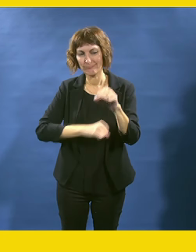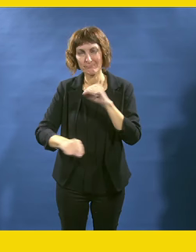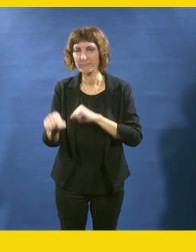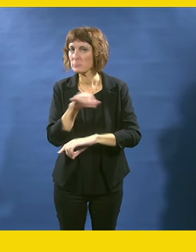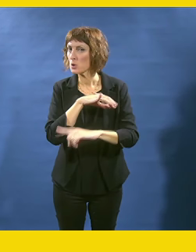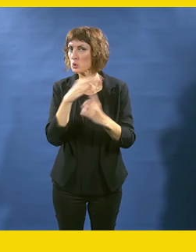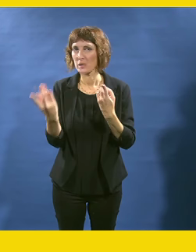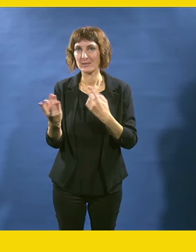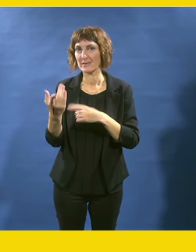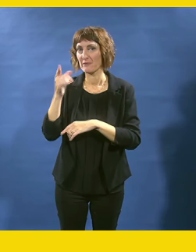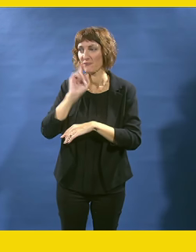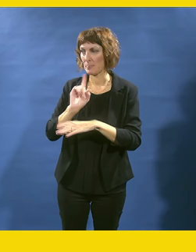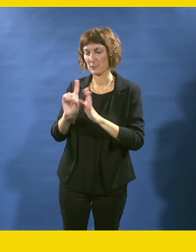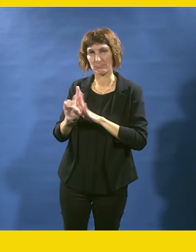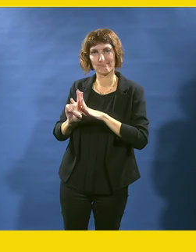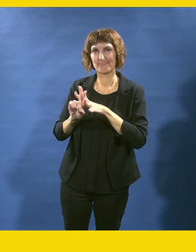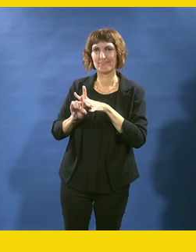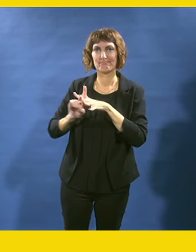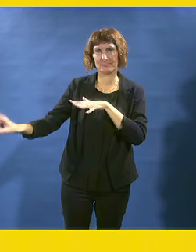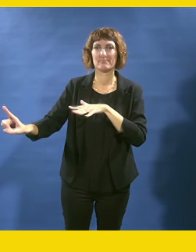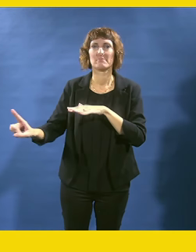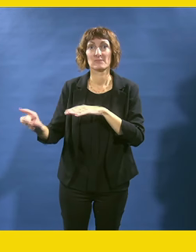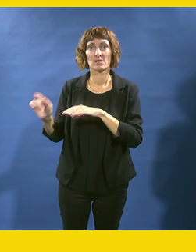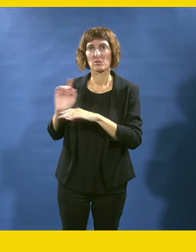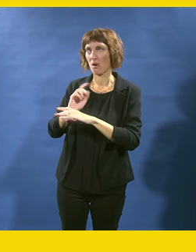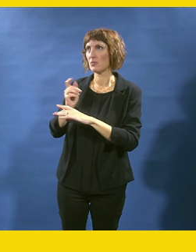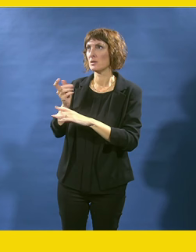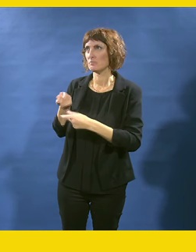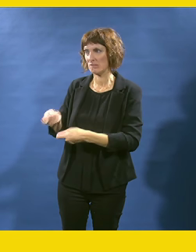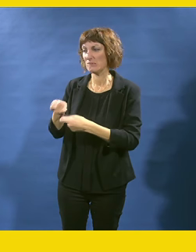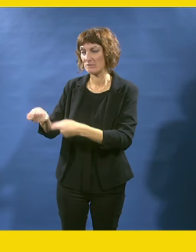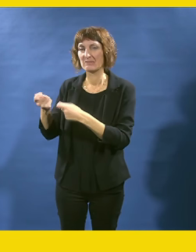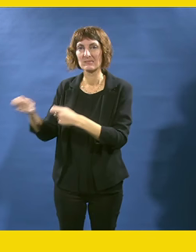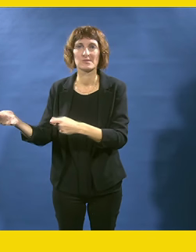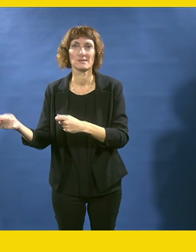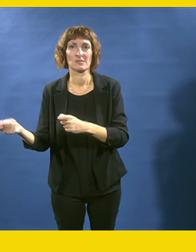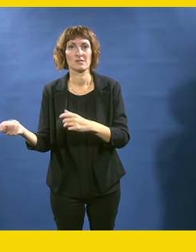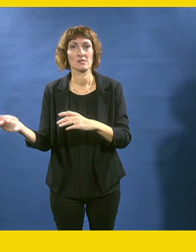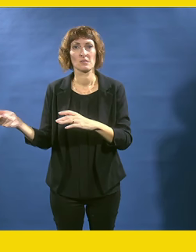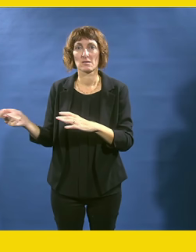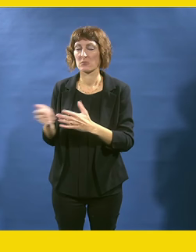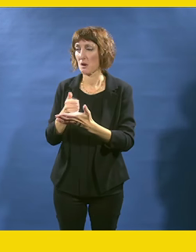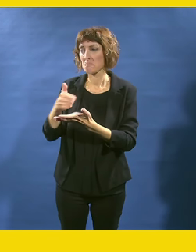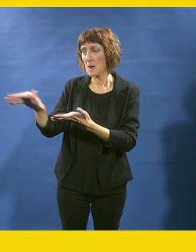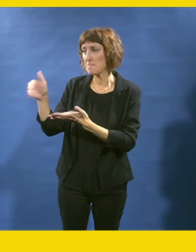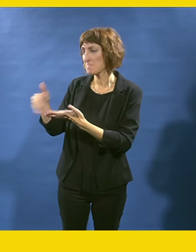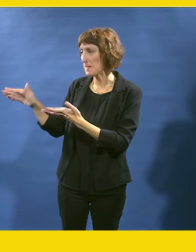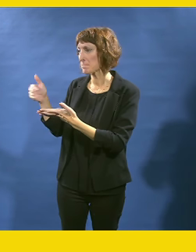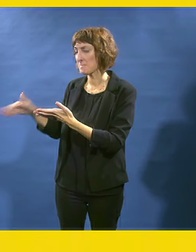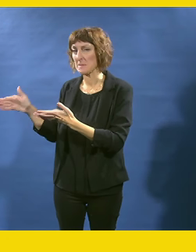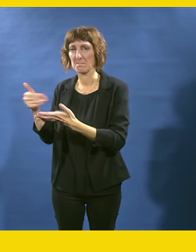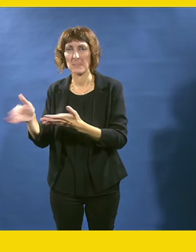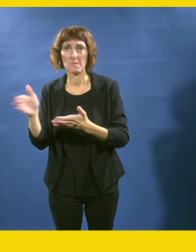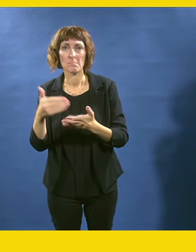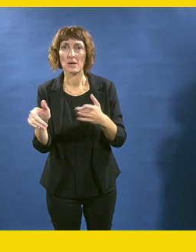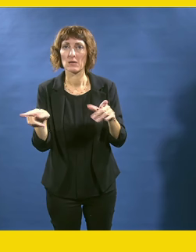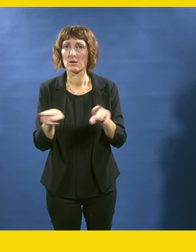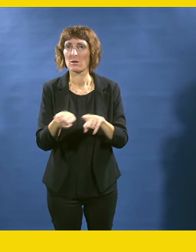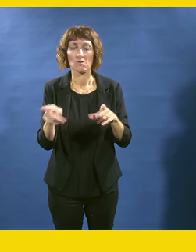Pakistan und Iran werden sie in genau diese hilflose Lage abgeschoben, statt Schutz zu